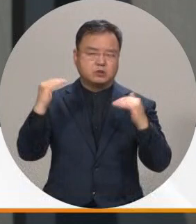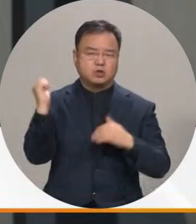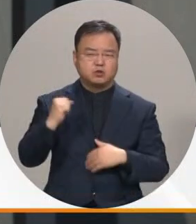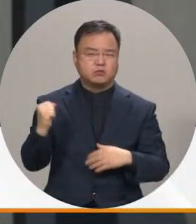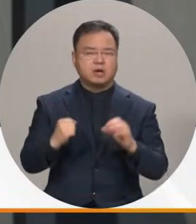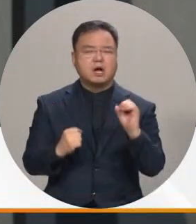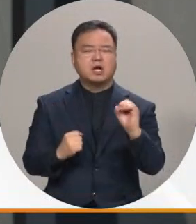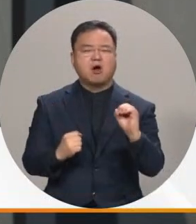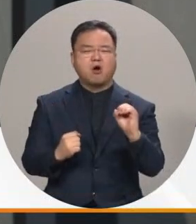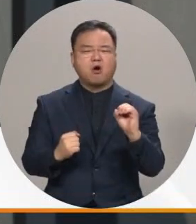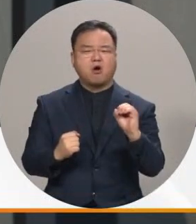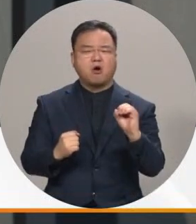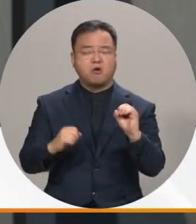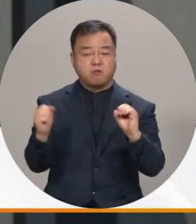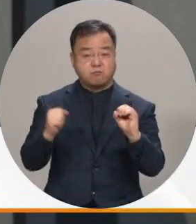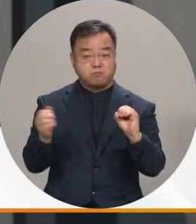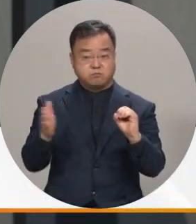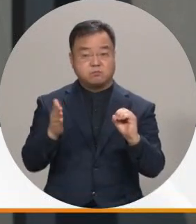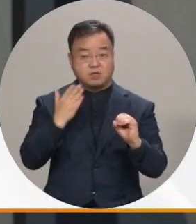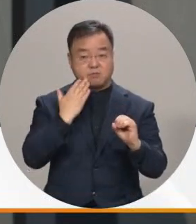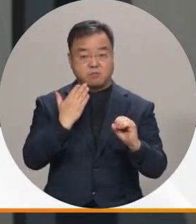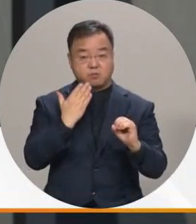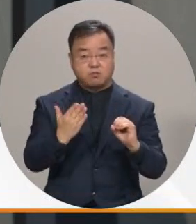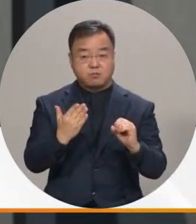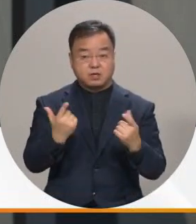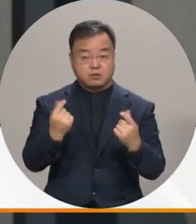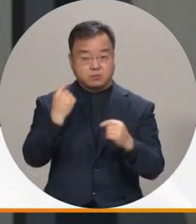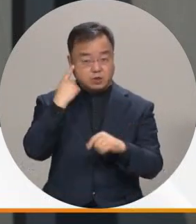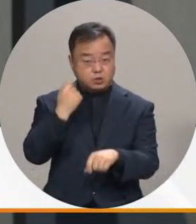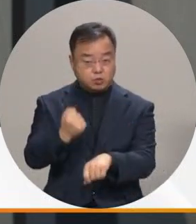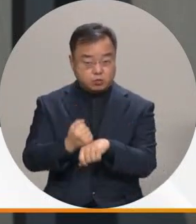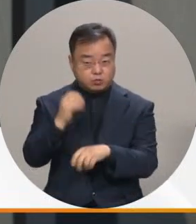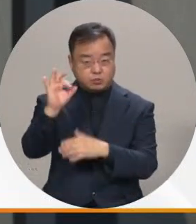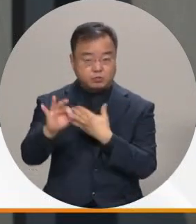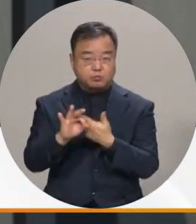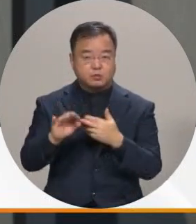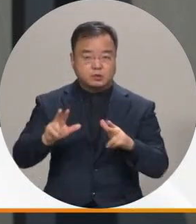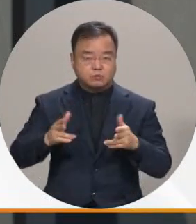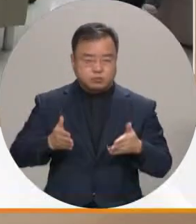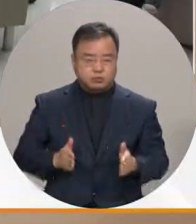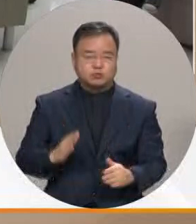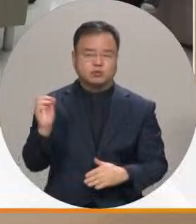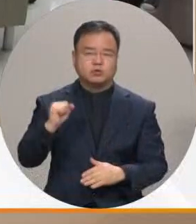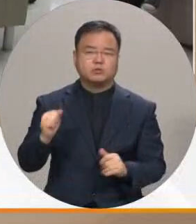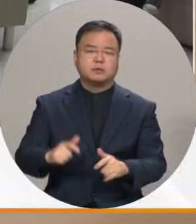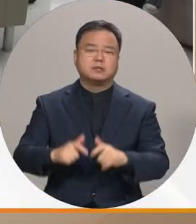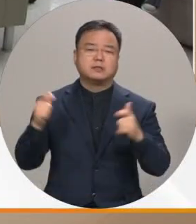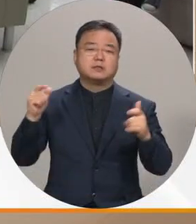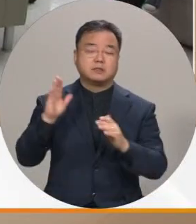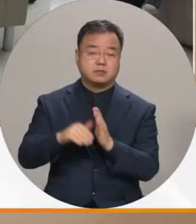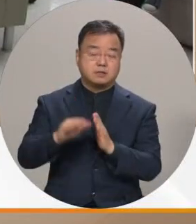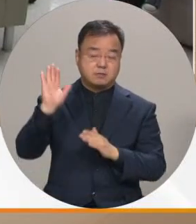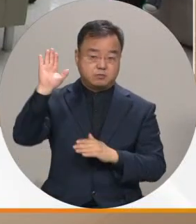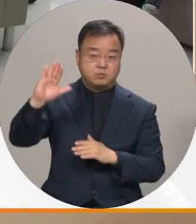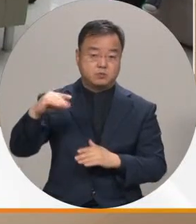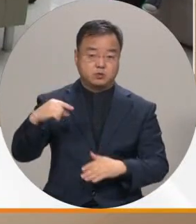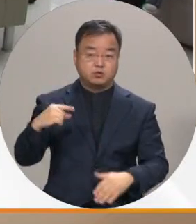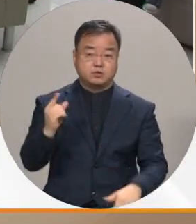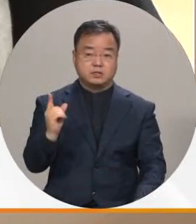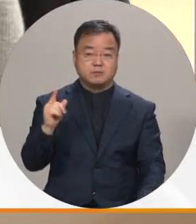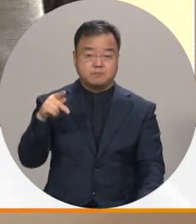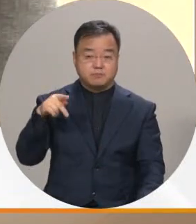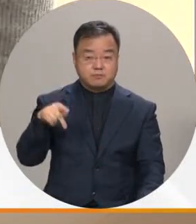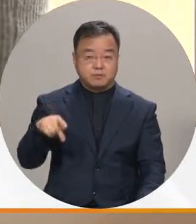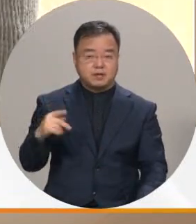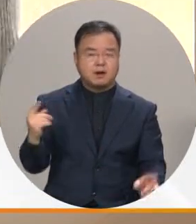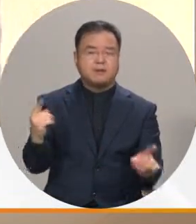라는 전망인데요 그 연구들에서 나오는 결과를 보면 지금 출산률이 어느 정도 높아지게 되면 어 미래의 GDP 얼마나 바뀔 것이다라는